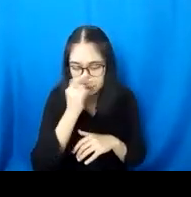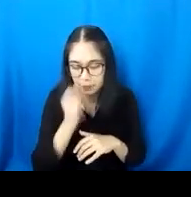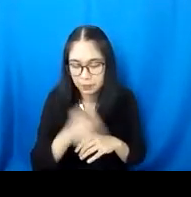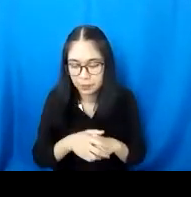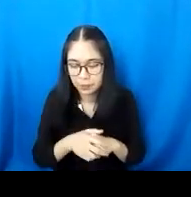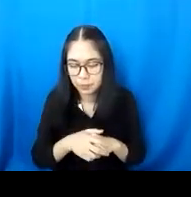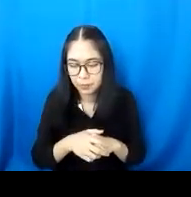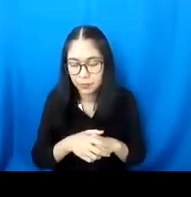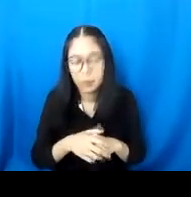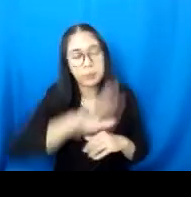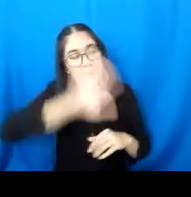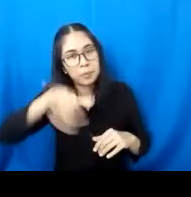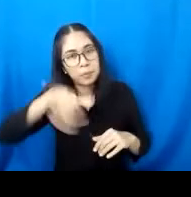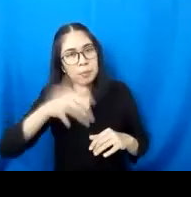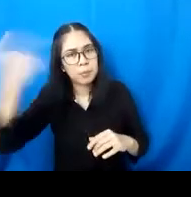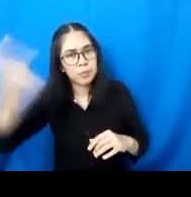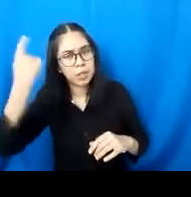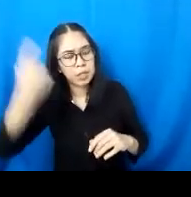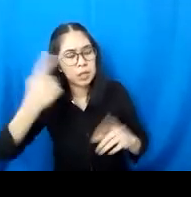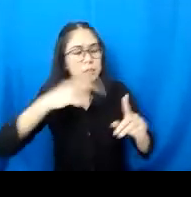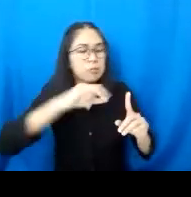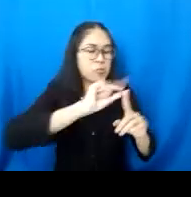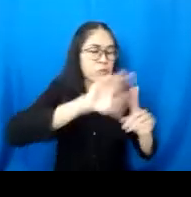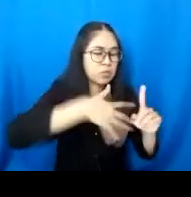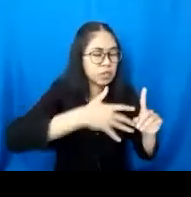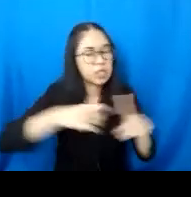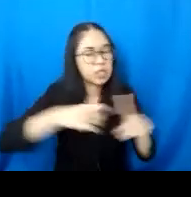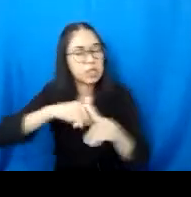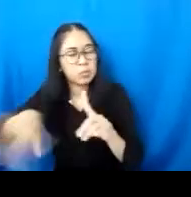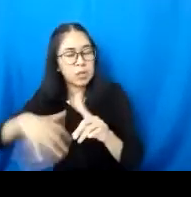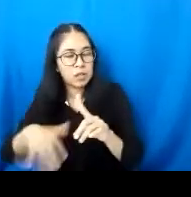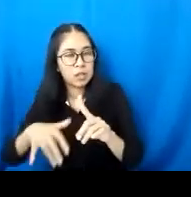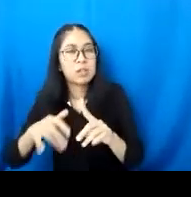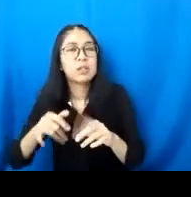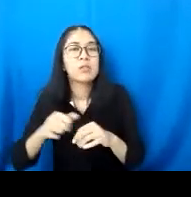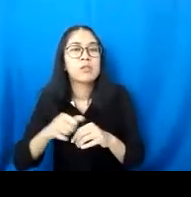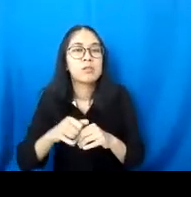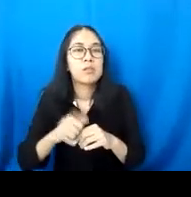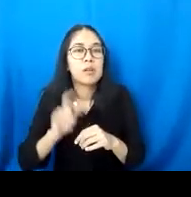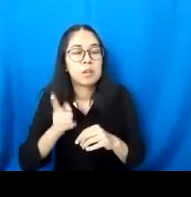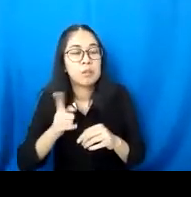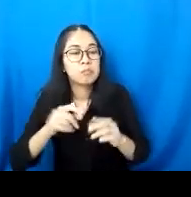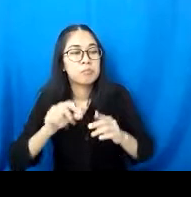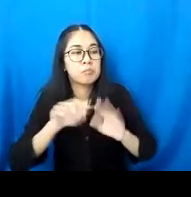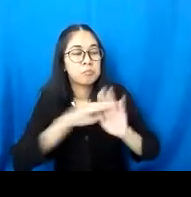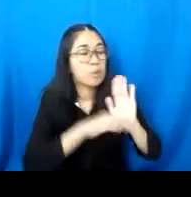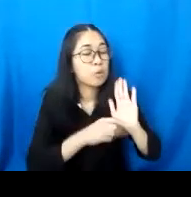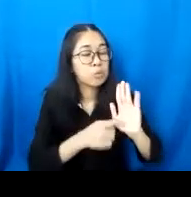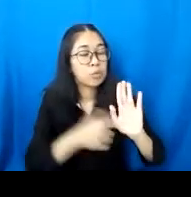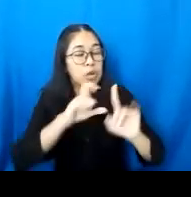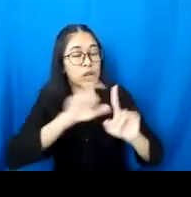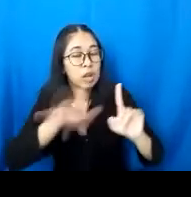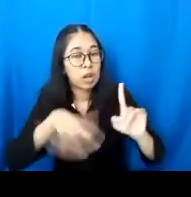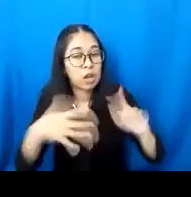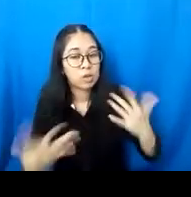kabupaten sudah mengeluarkan entah itu peraturan daerah atau peraturan